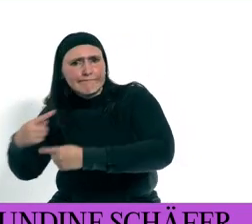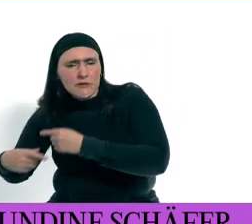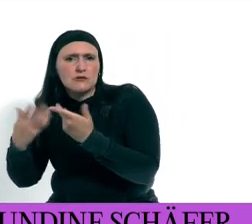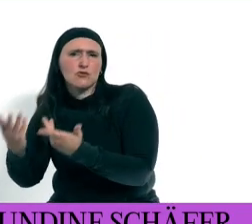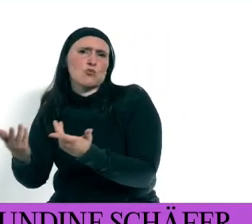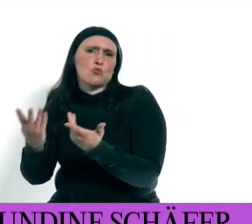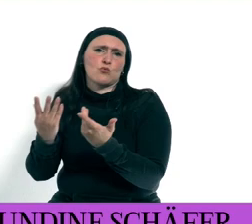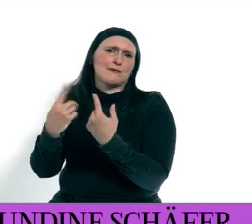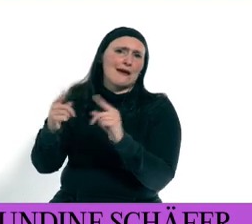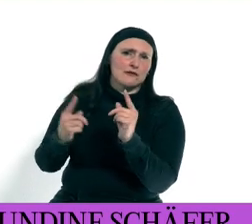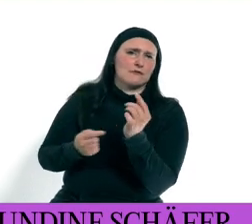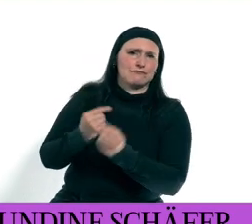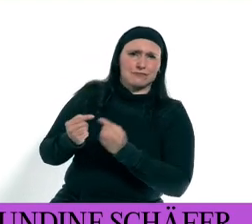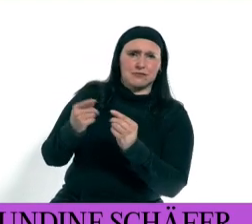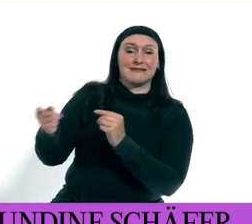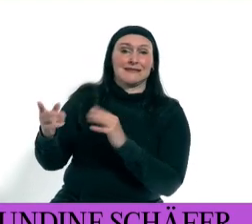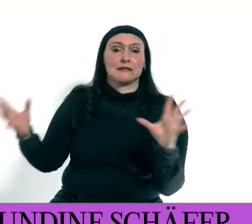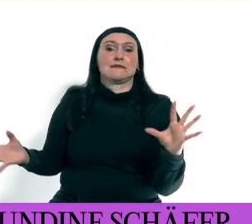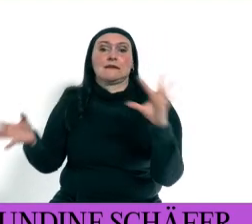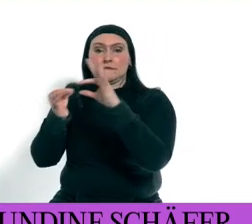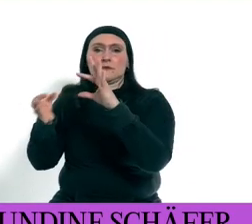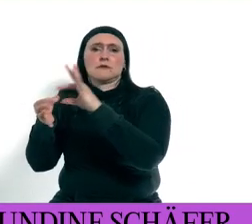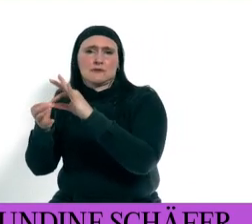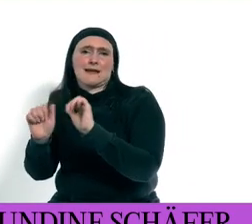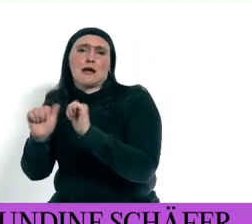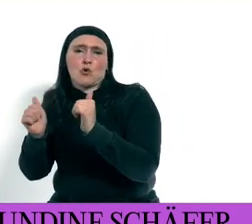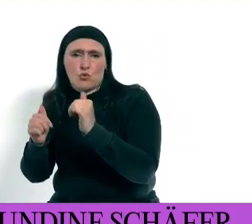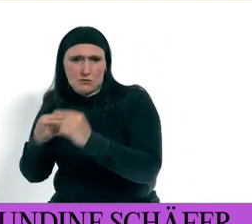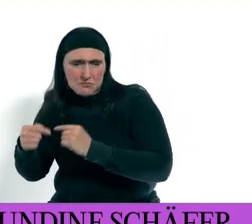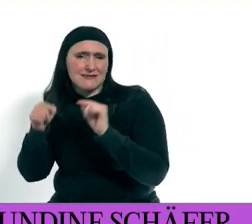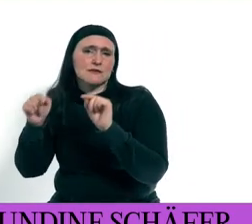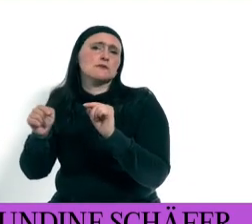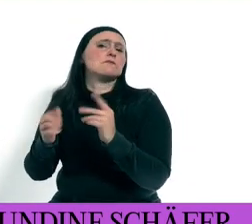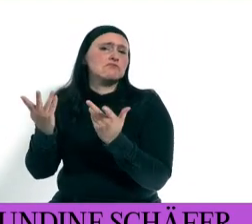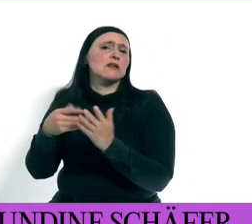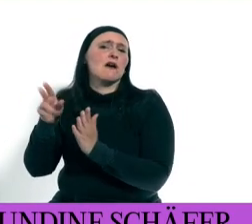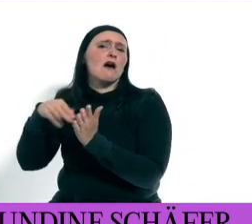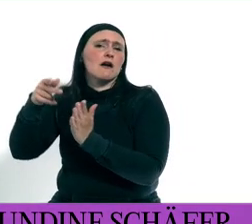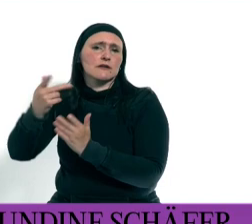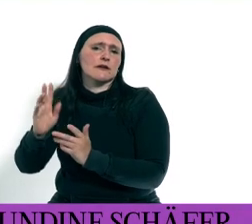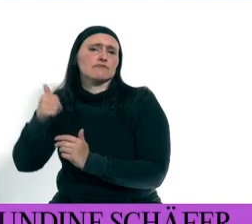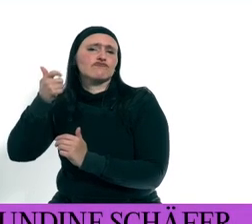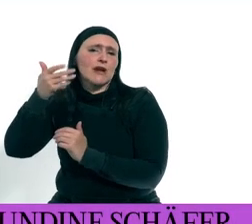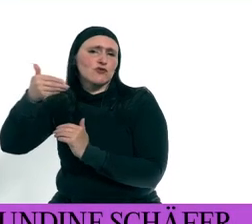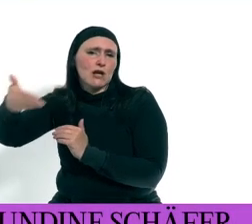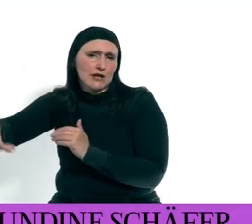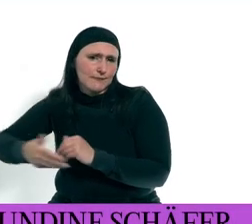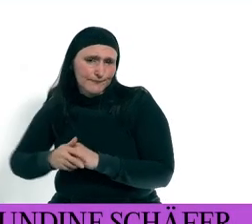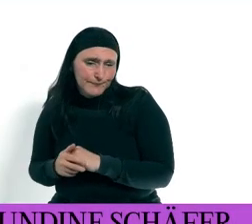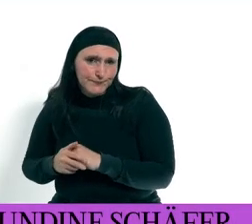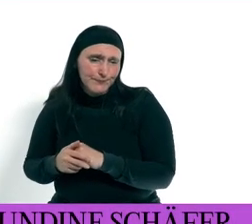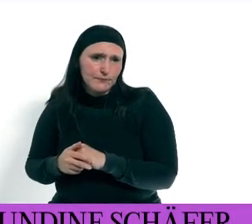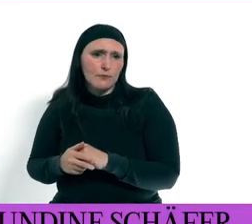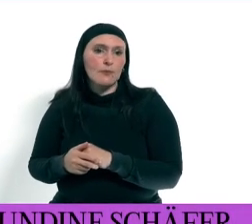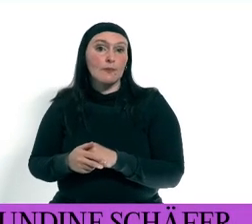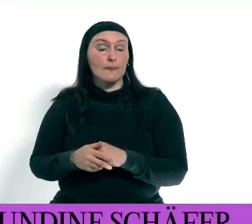als Institutionen quasi müssen uns ja anpassen, um den Kontakt zu den Menschen nicht zu verlieren. I would love to